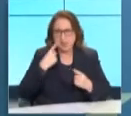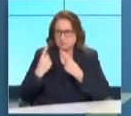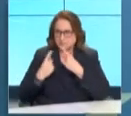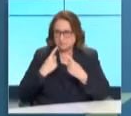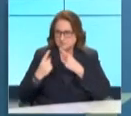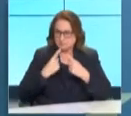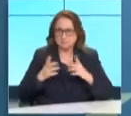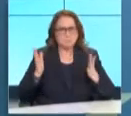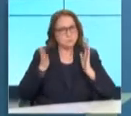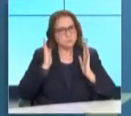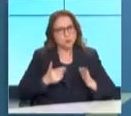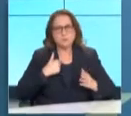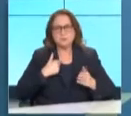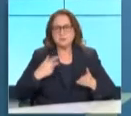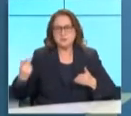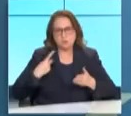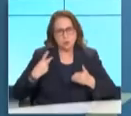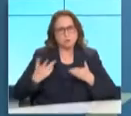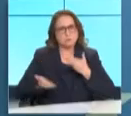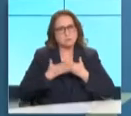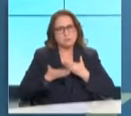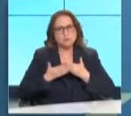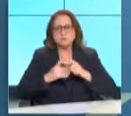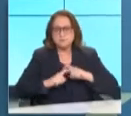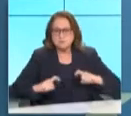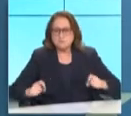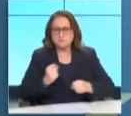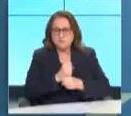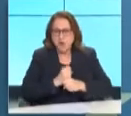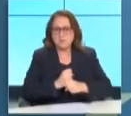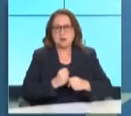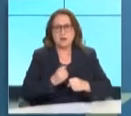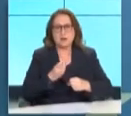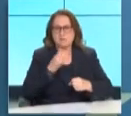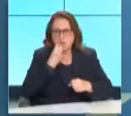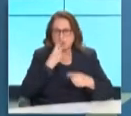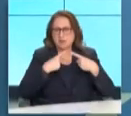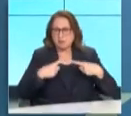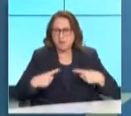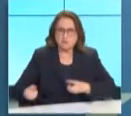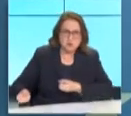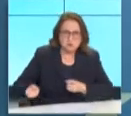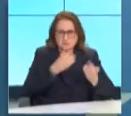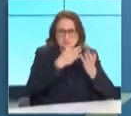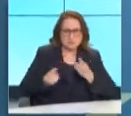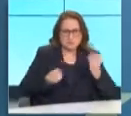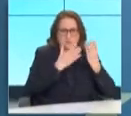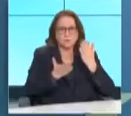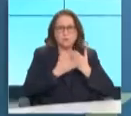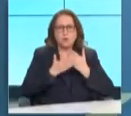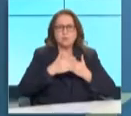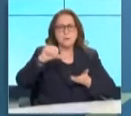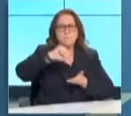μια ανθρωπιστική αποστολή για την Μαριούπολη, η οποία δοκιμάζεται από